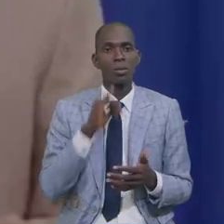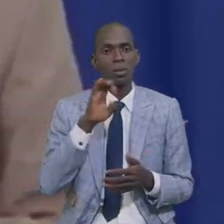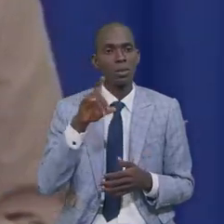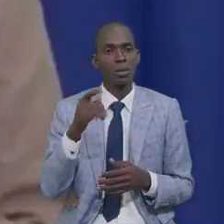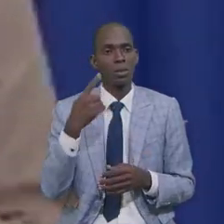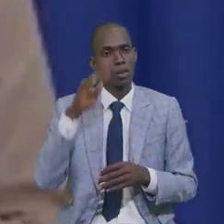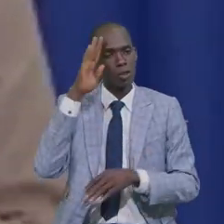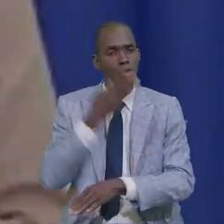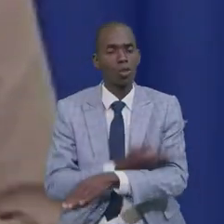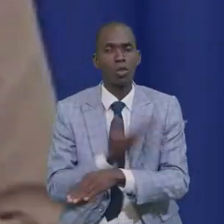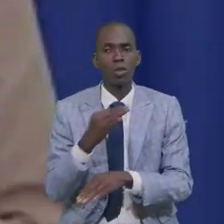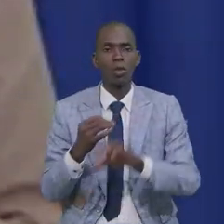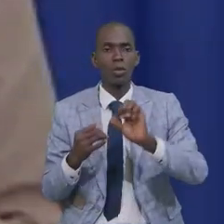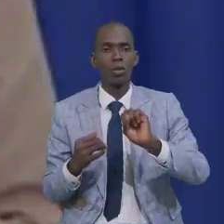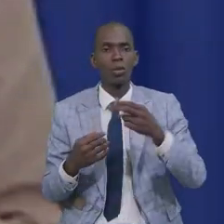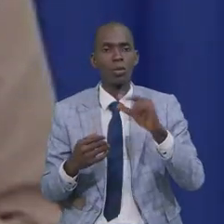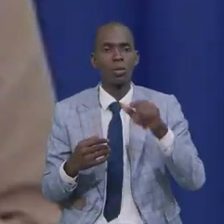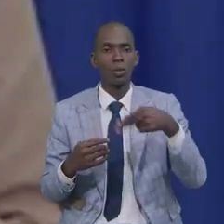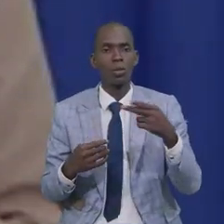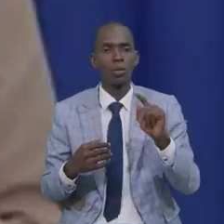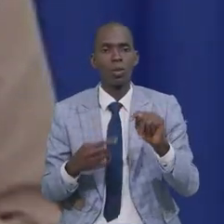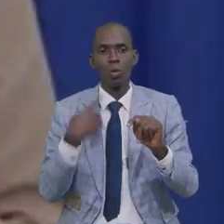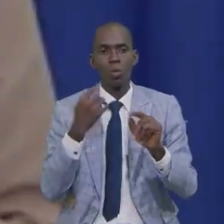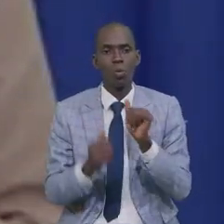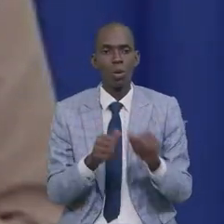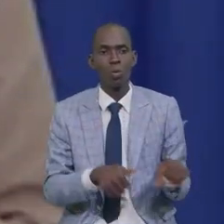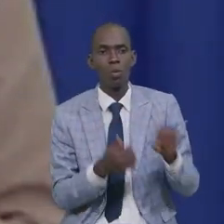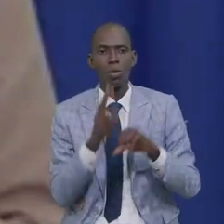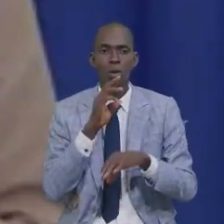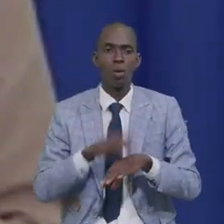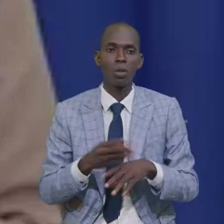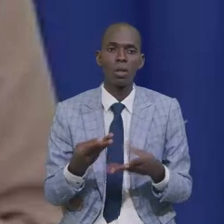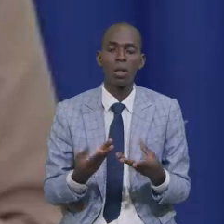versait l'eau sur les mains d'Élie. »